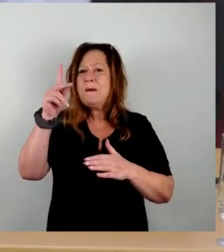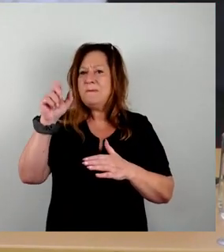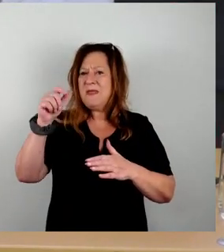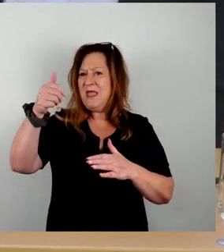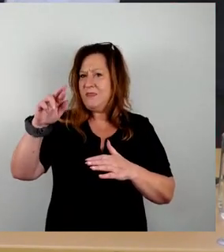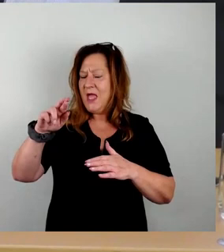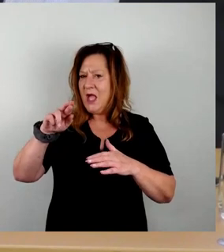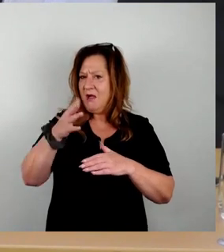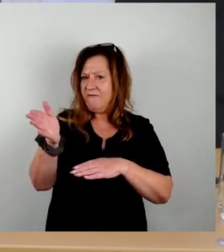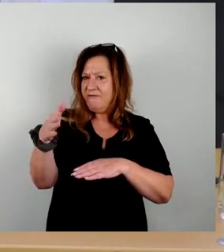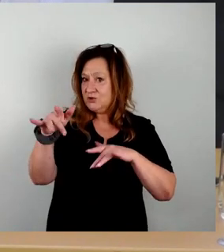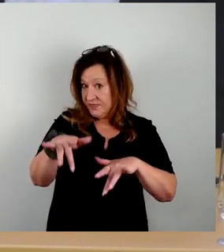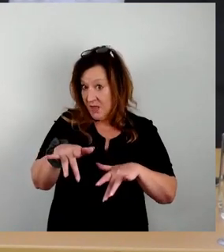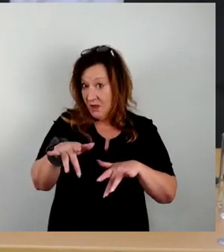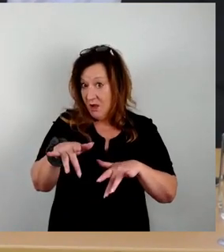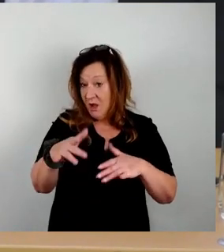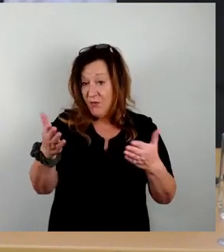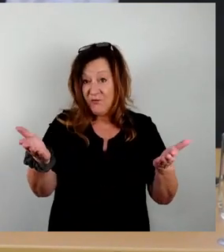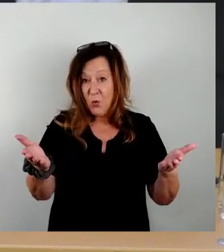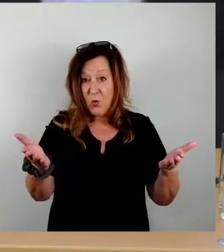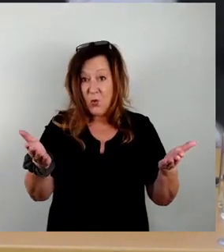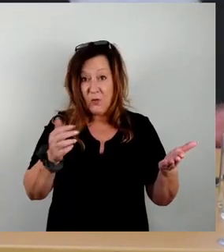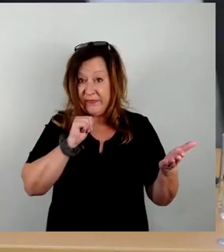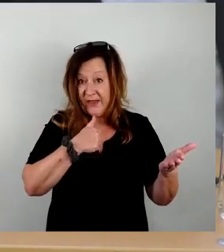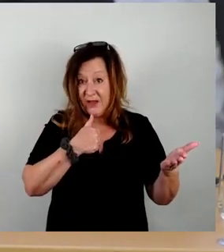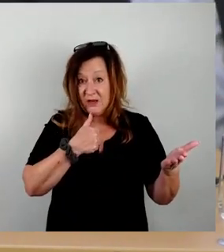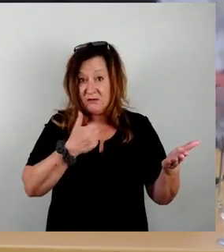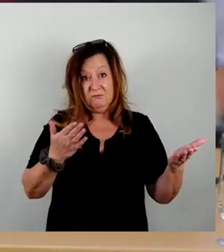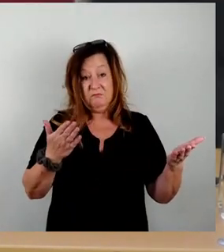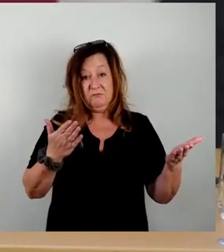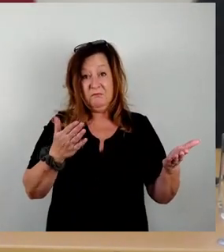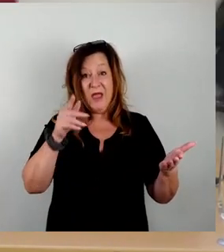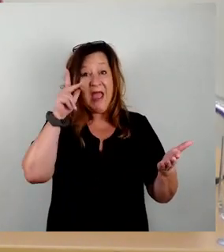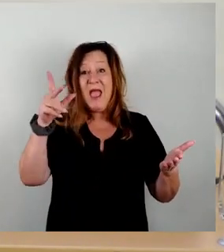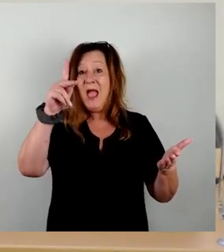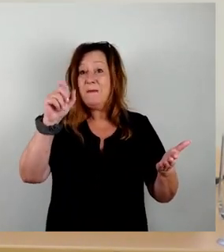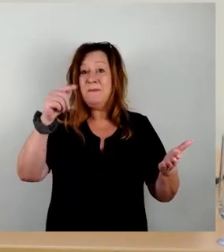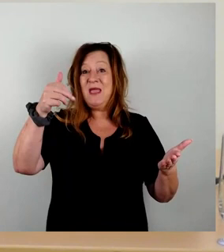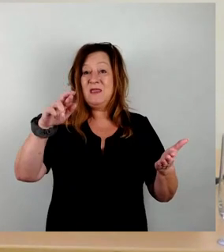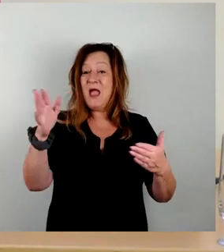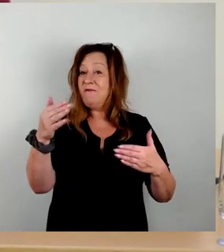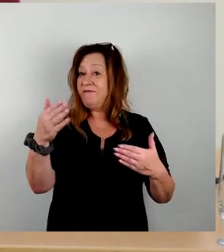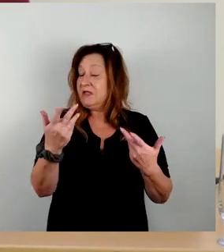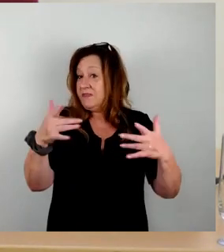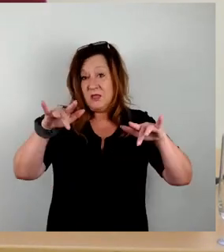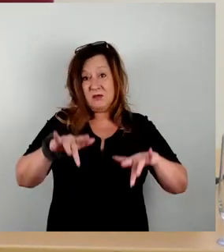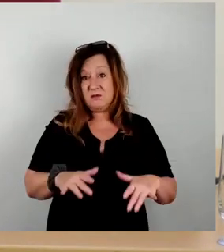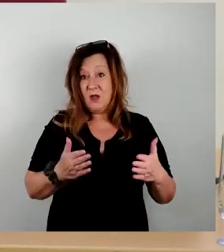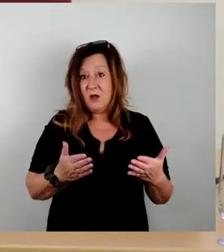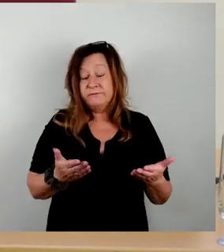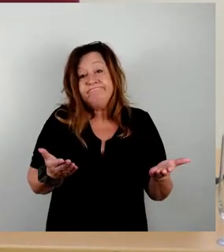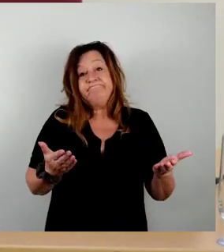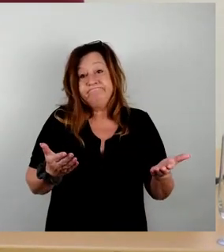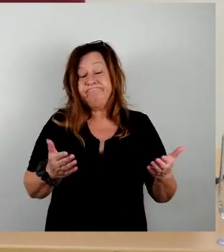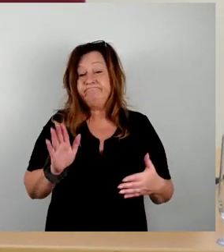oder? Nein, Herr Peter Fischer ist nicht da. Dann können wir ihm natürlich seine Frage